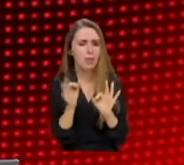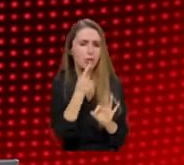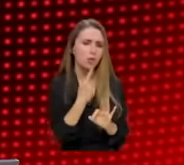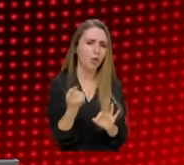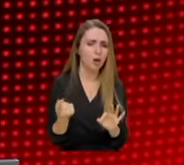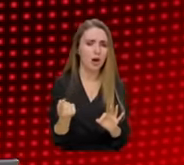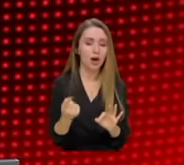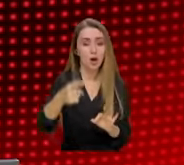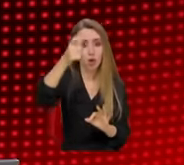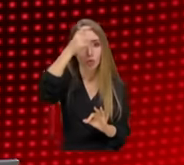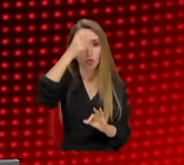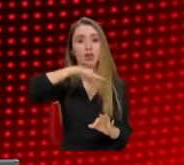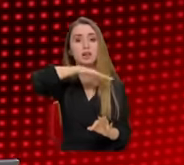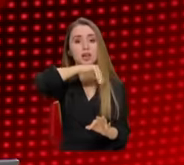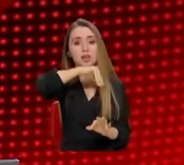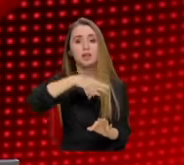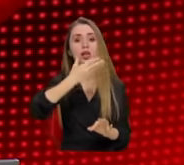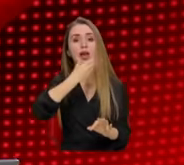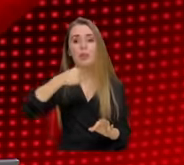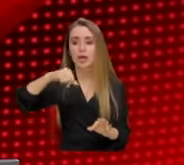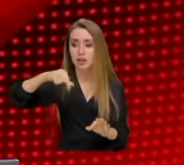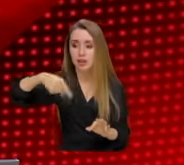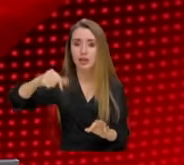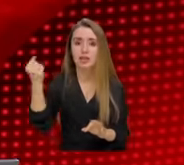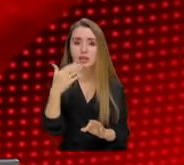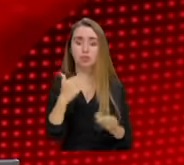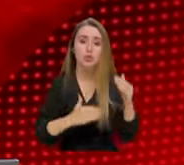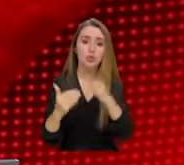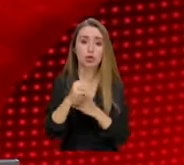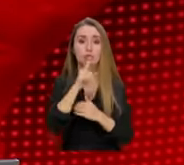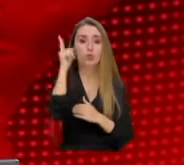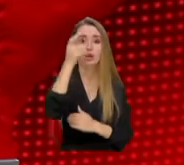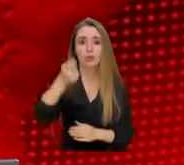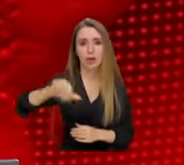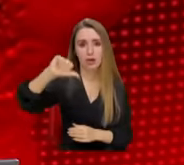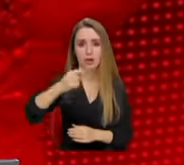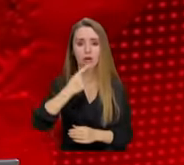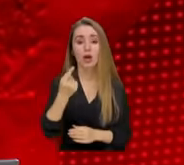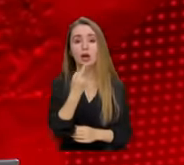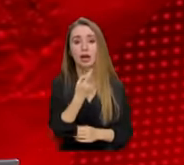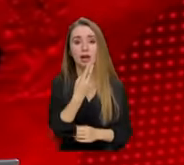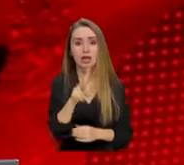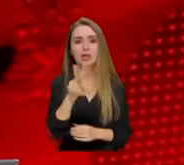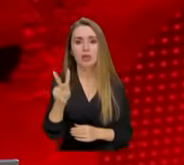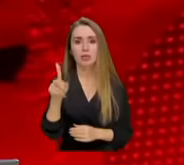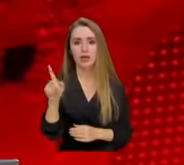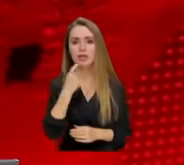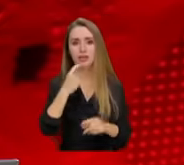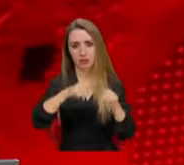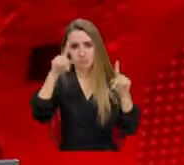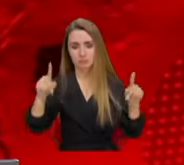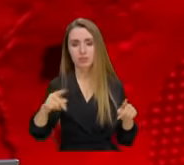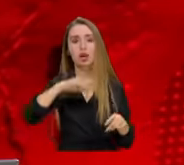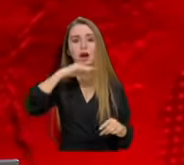ya, çünkü Türkiye yaşlandı, emekli sayımız çok, ondan ödenemiyor. Ama bakın, 2021 itibariyle